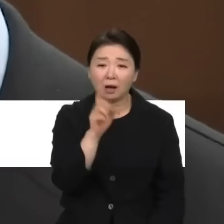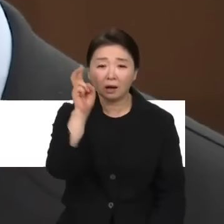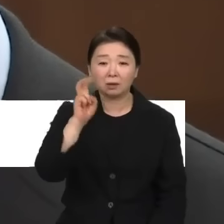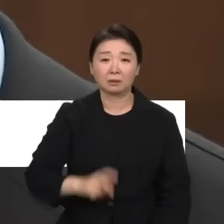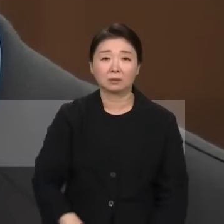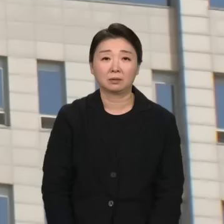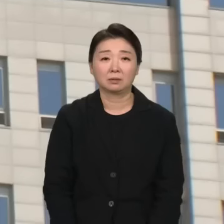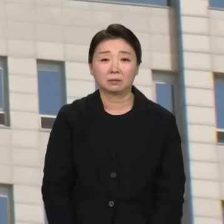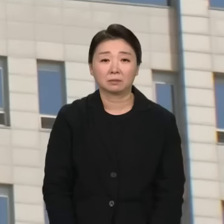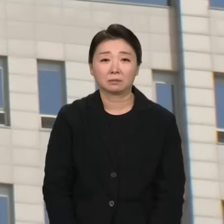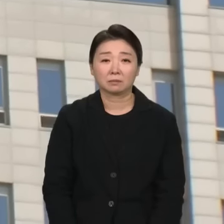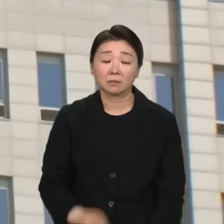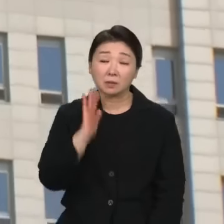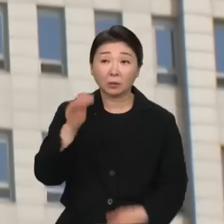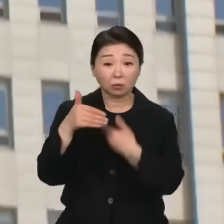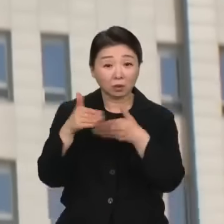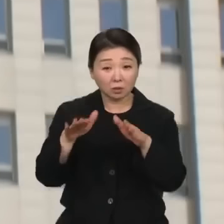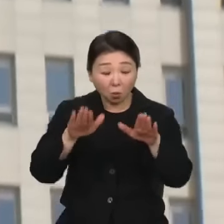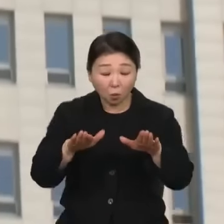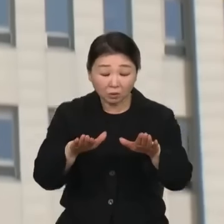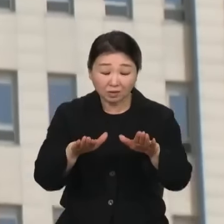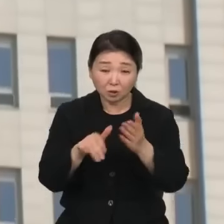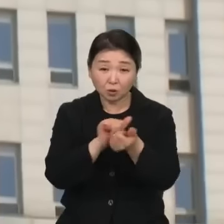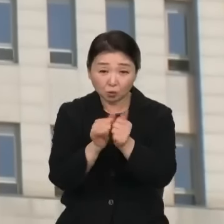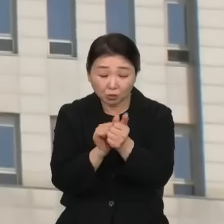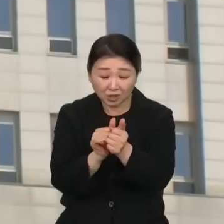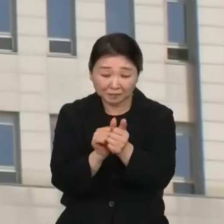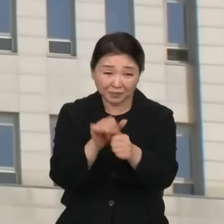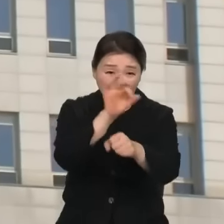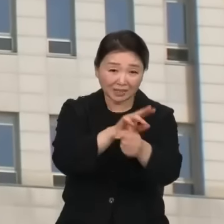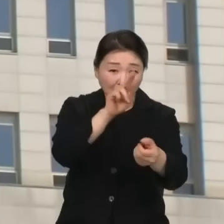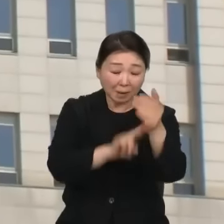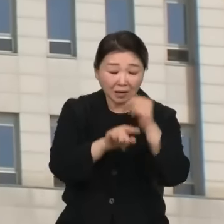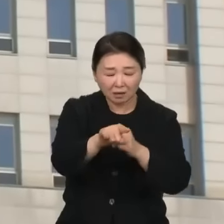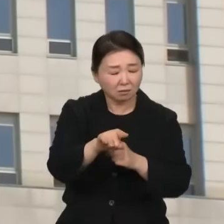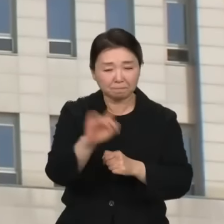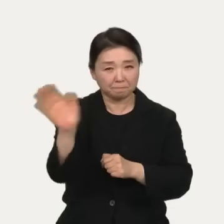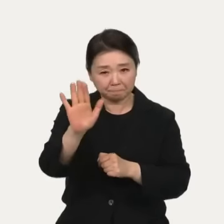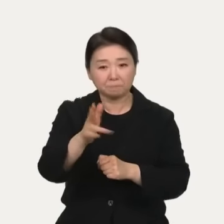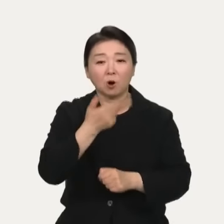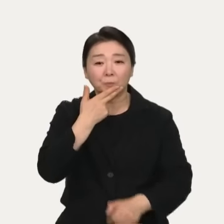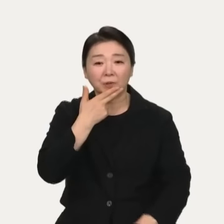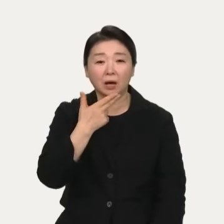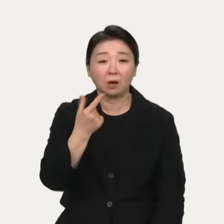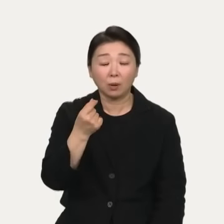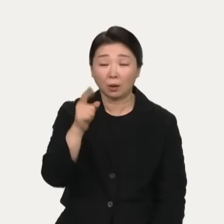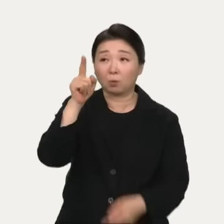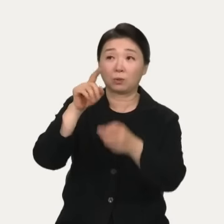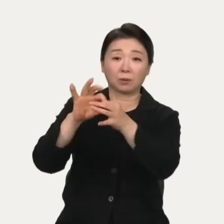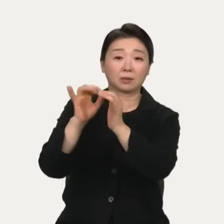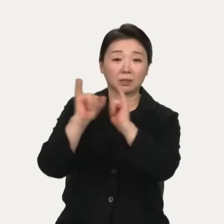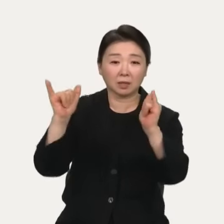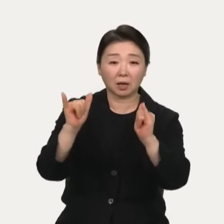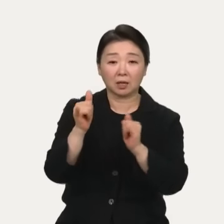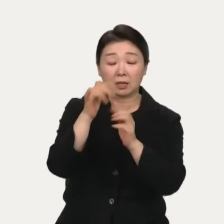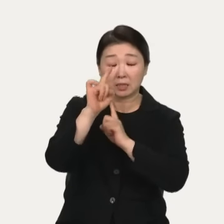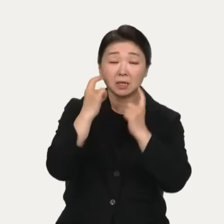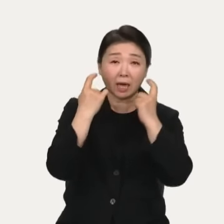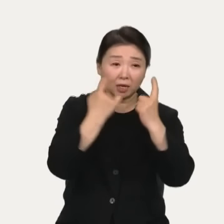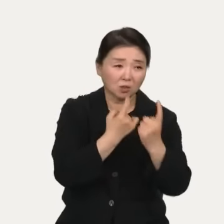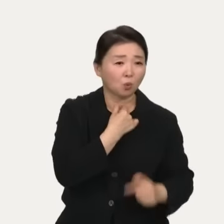해석됐습니다. 대통령실은 오늘 공매도 재개 가능성에 선을 그었습니다. 대통령실 고위 관계자는 이 원장의